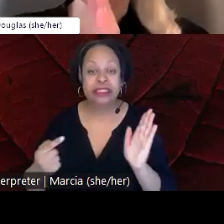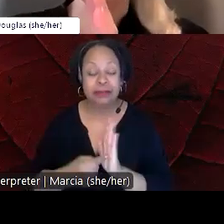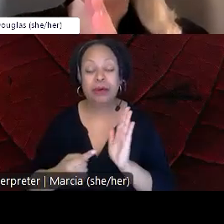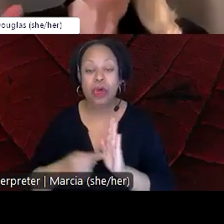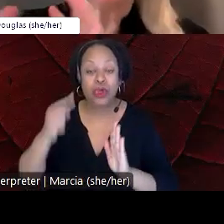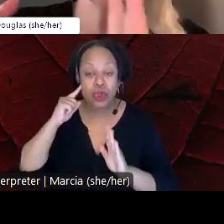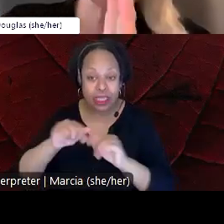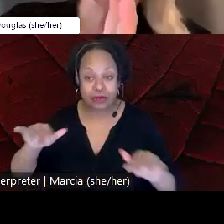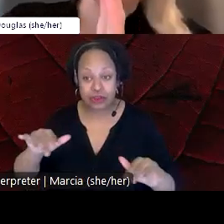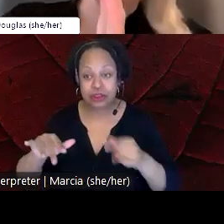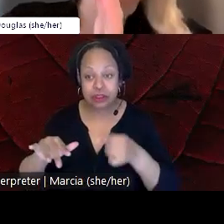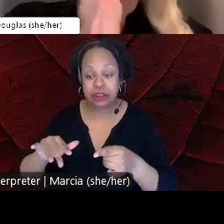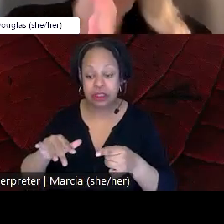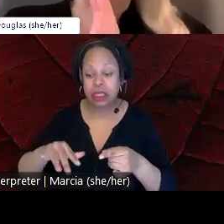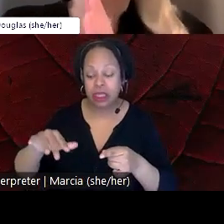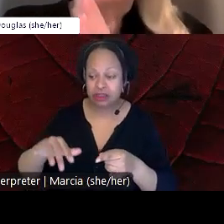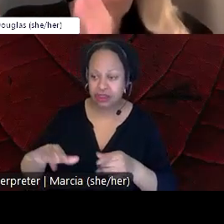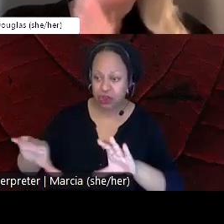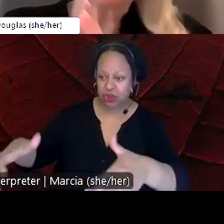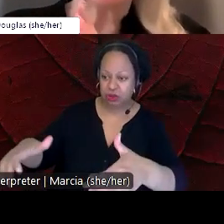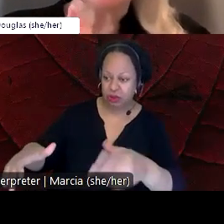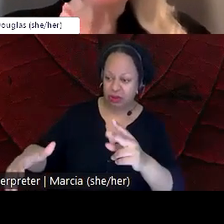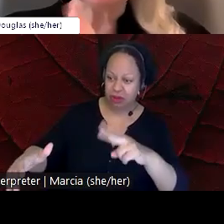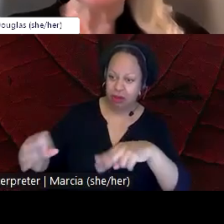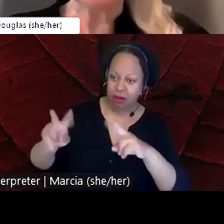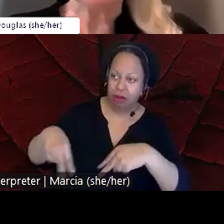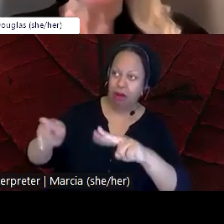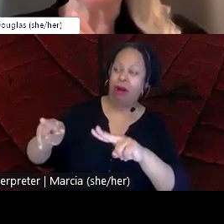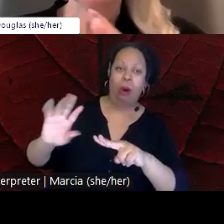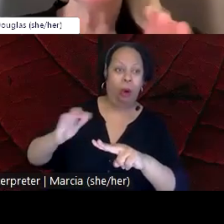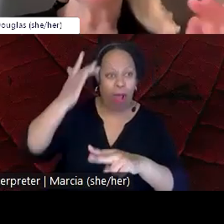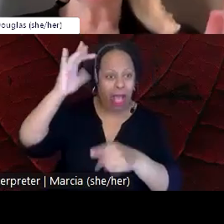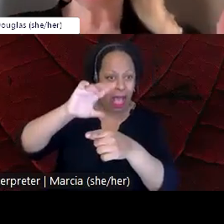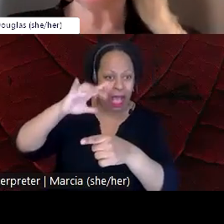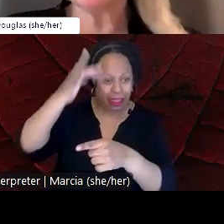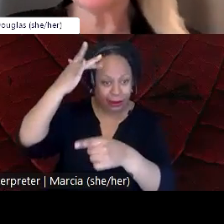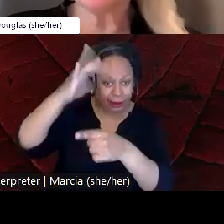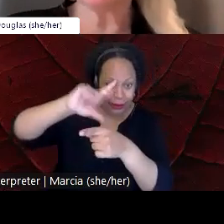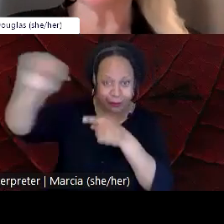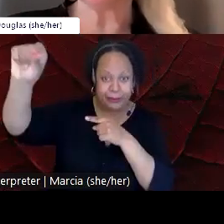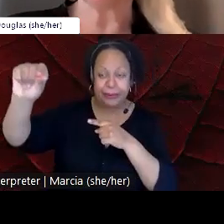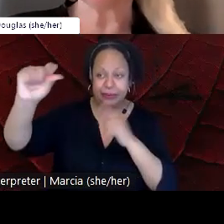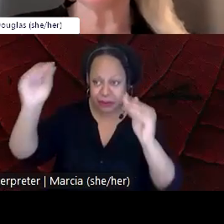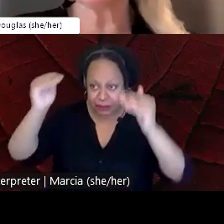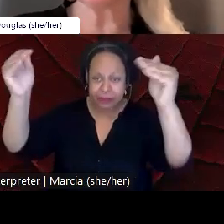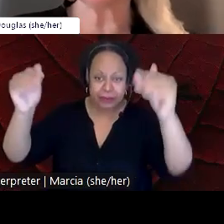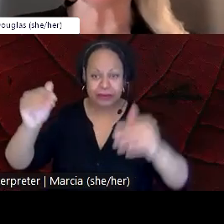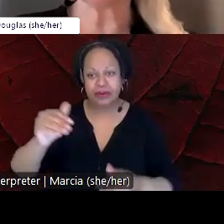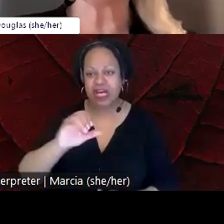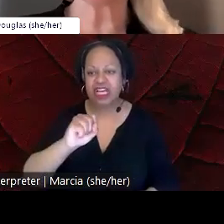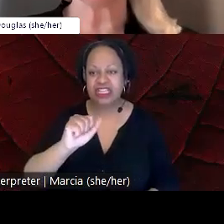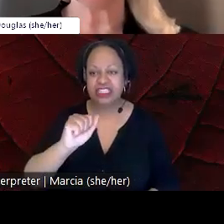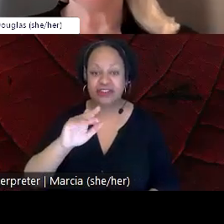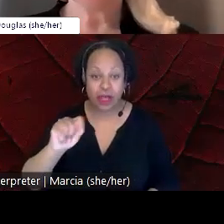les neurodivergences sont souvent perçus comme étant un génie, une personne savante,